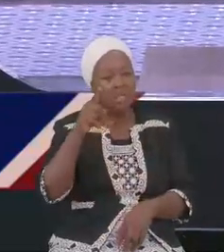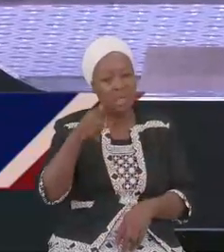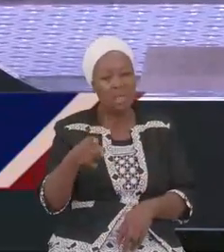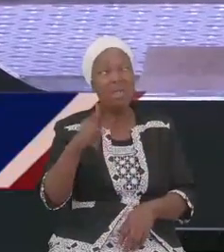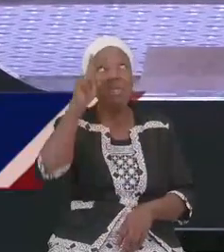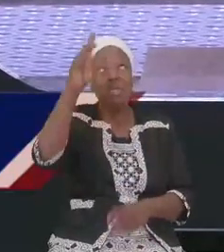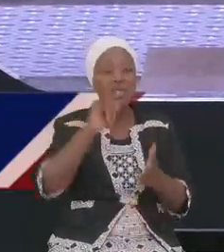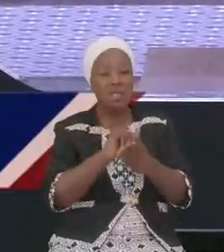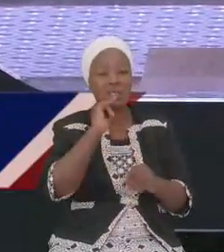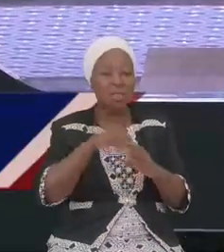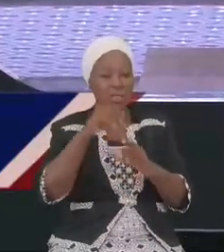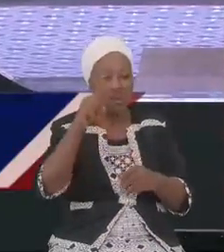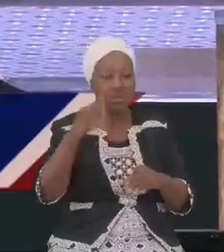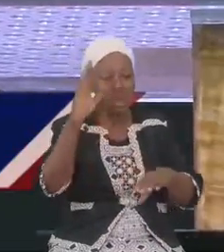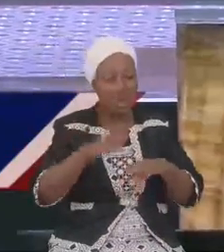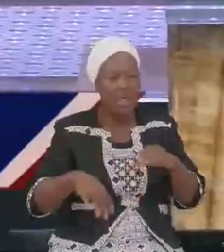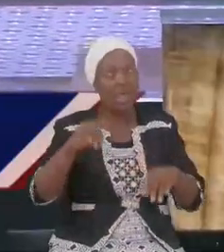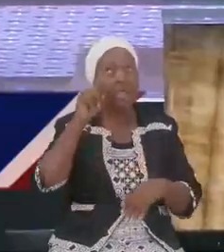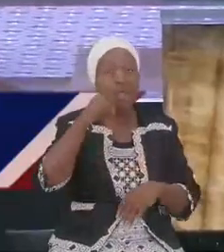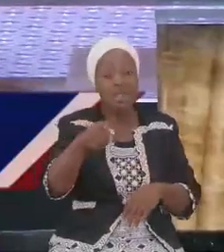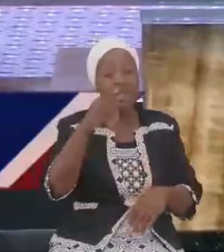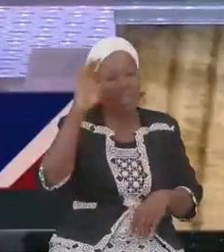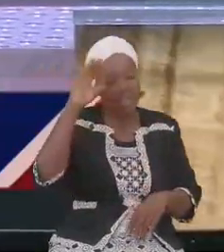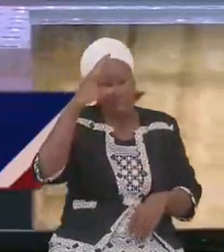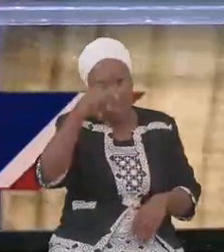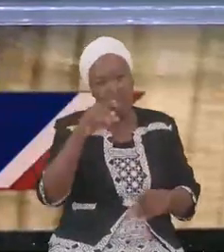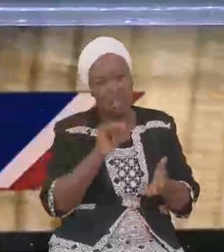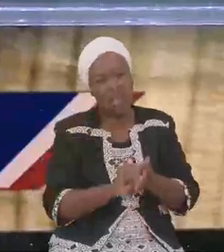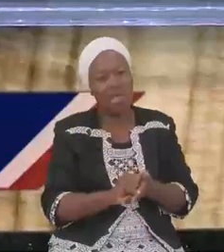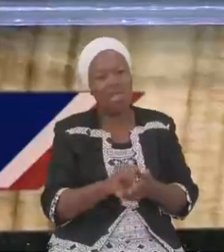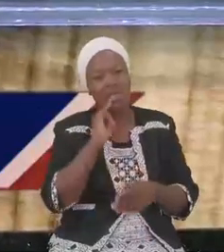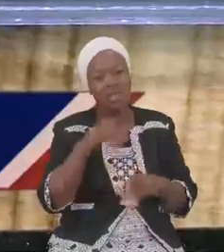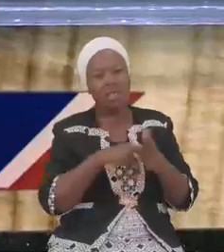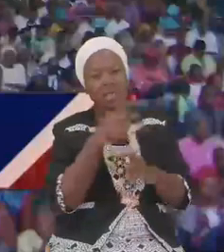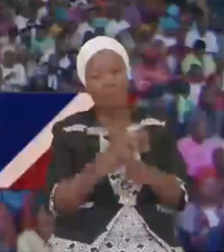grand que celui qui est dans le monde. Amen.